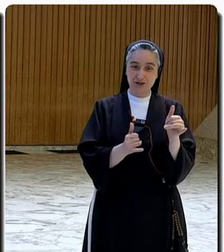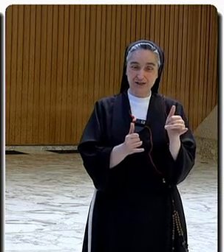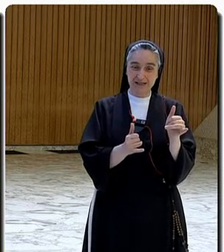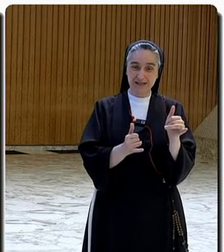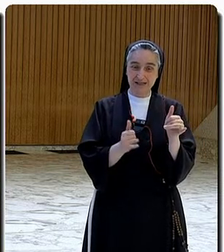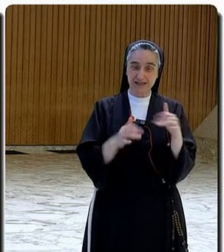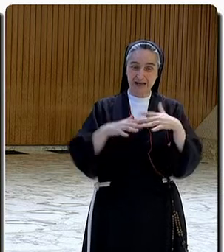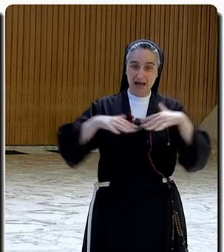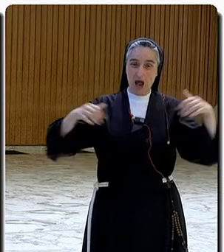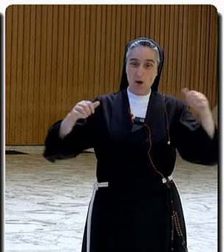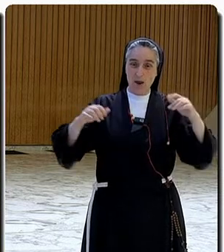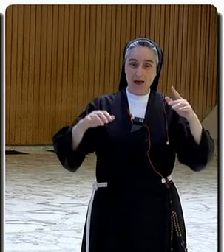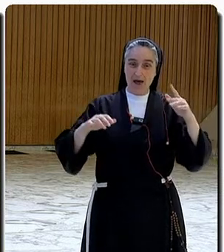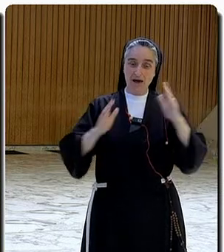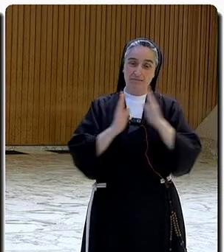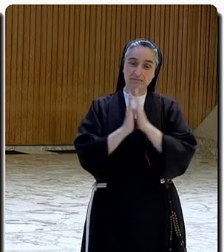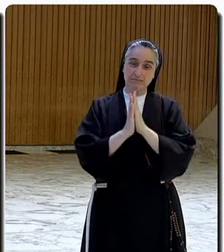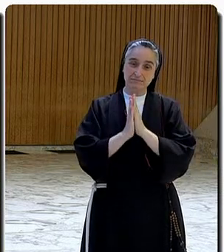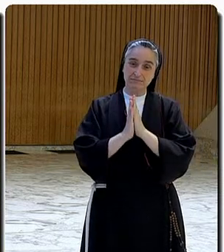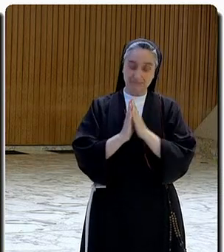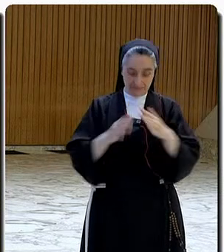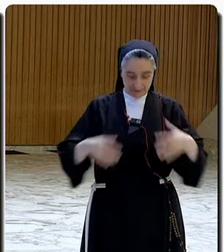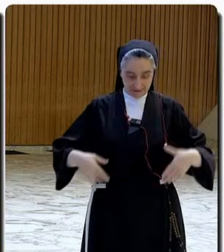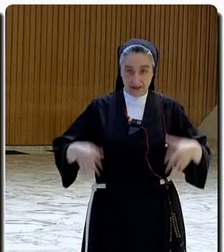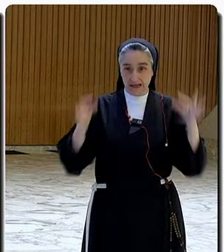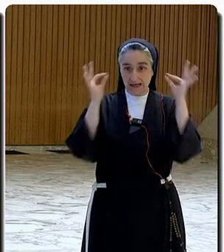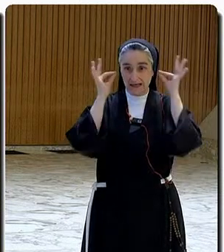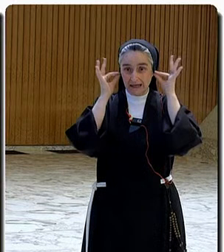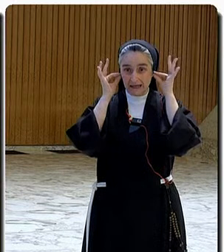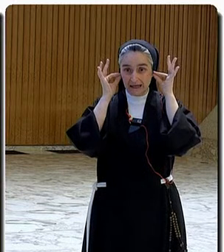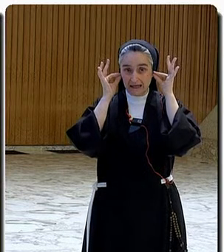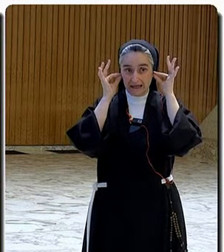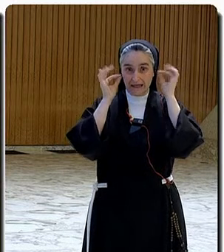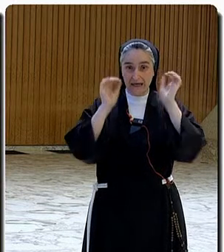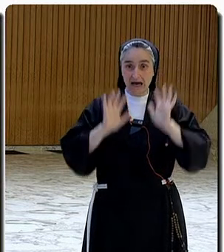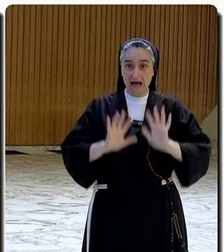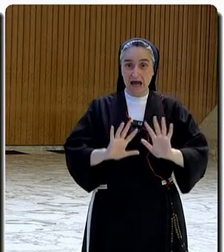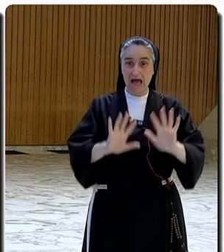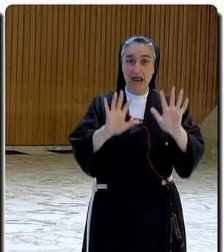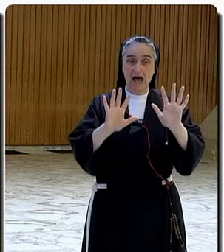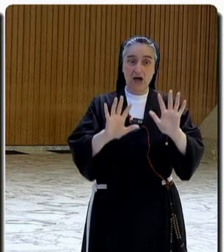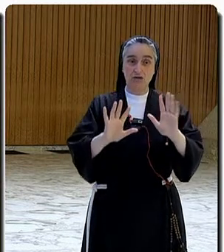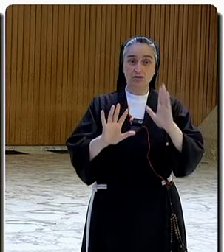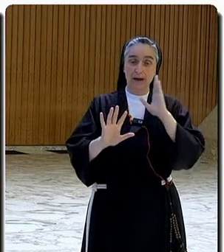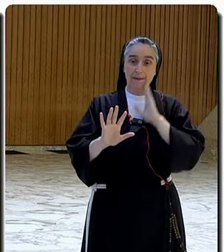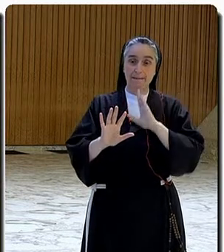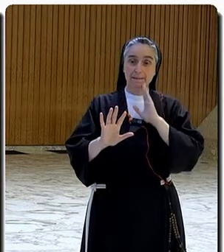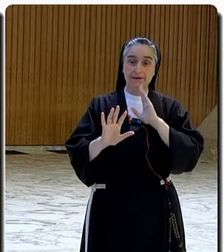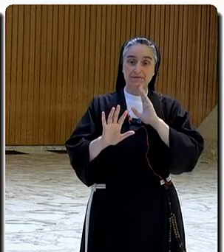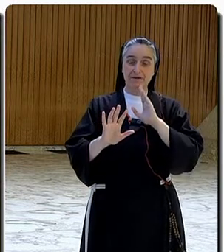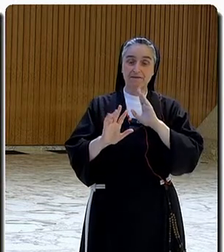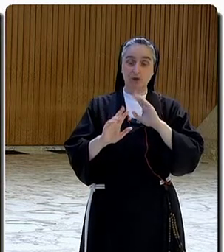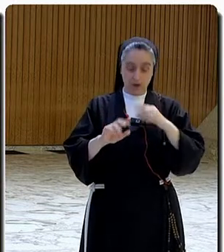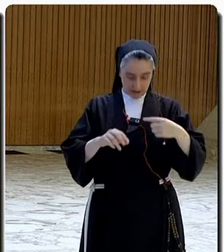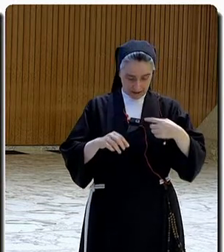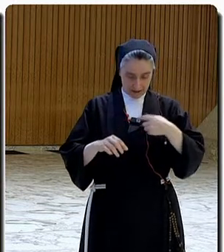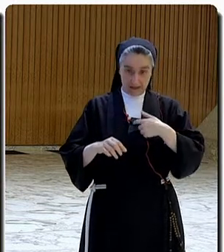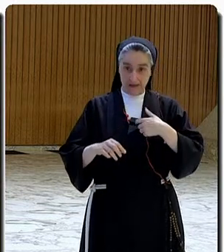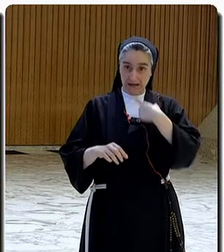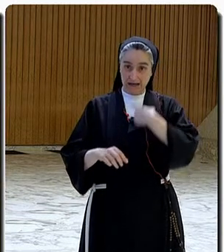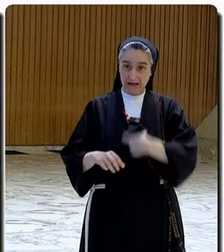dall'aula, vi prego di lasciare i ricevitori della simultanea mantenendo le cuffie, però, che